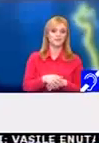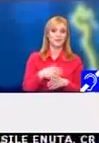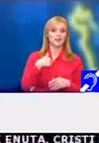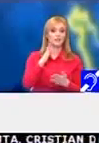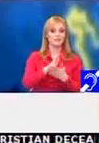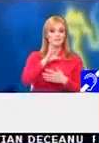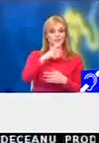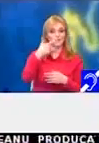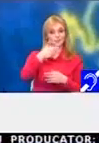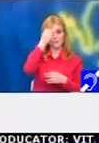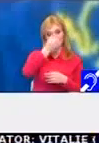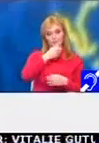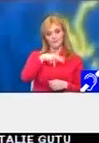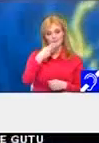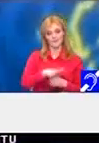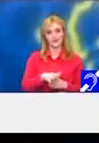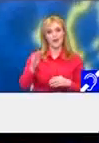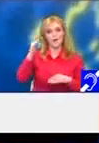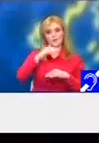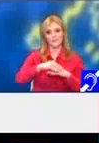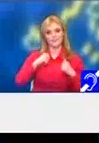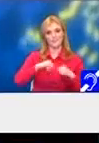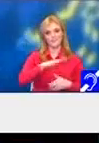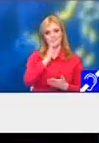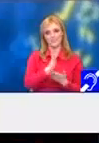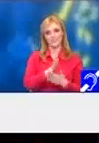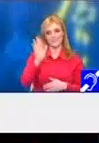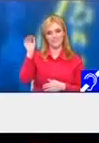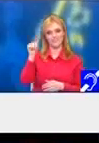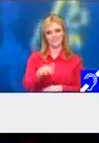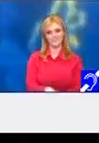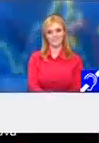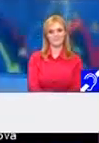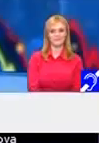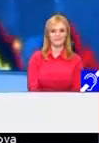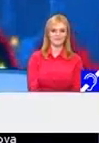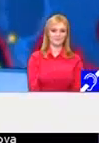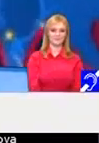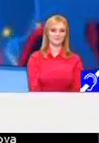Eu sunt Stella Danilă și vă mulțumesc pentru atenție. O seară liniștită vă doresc. La revedere!